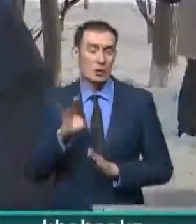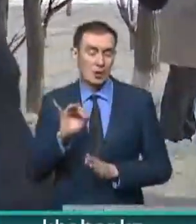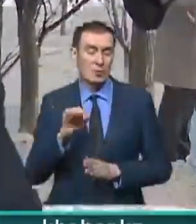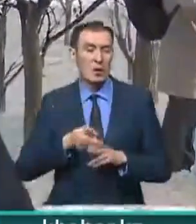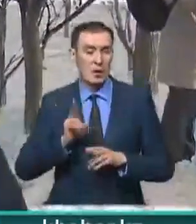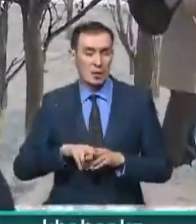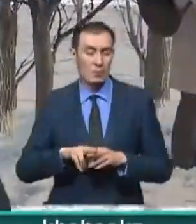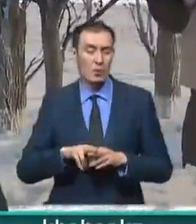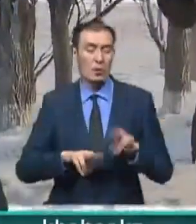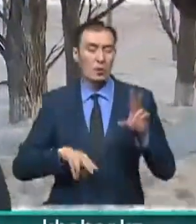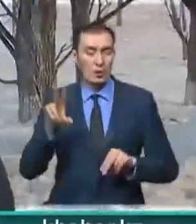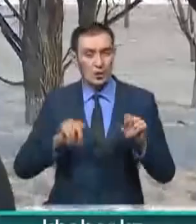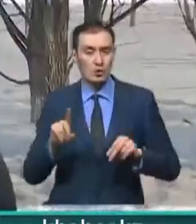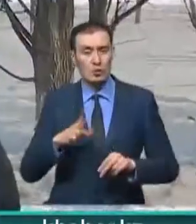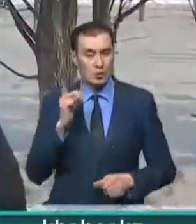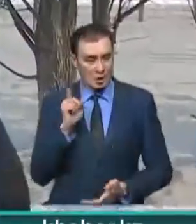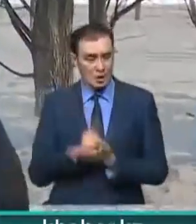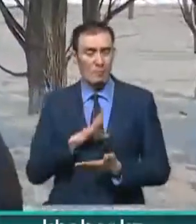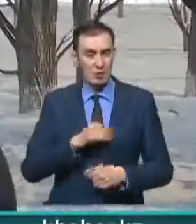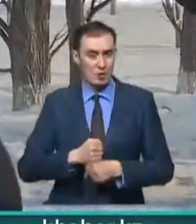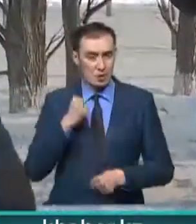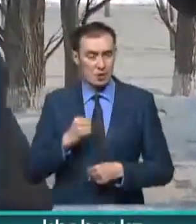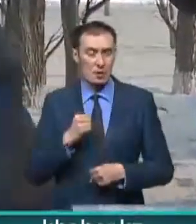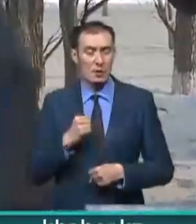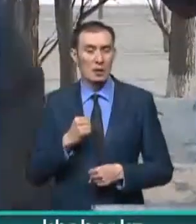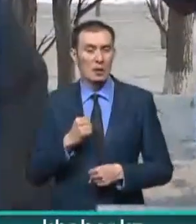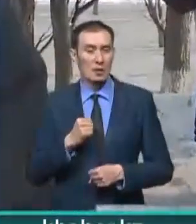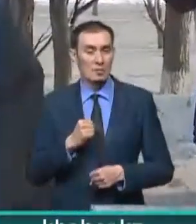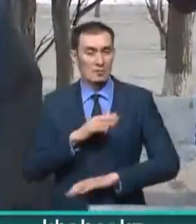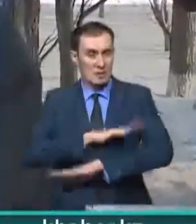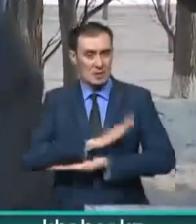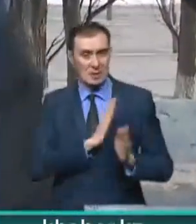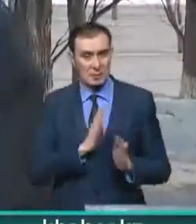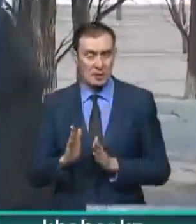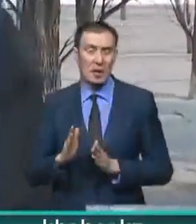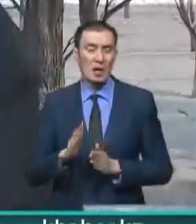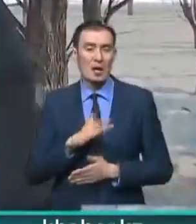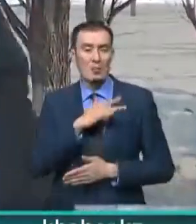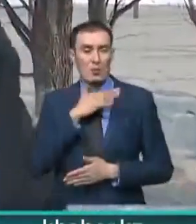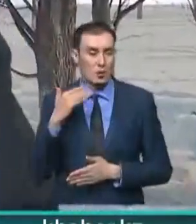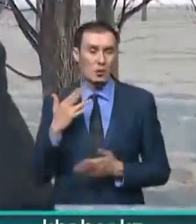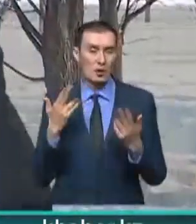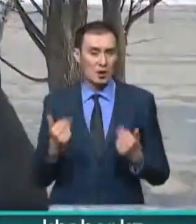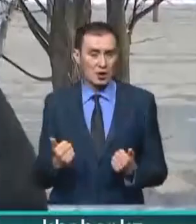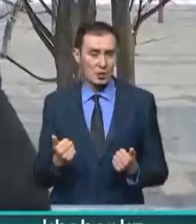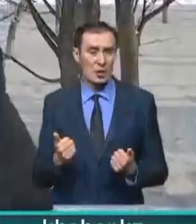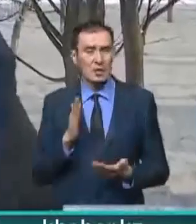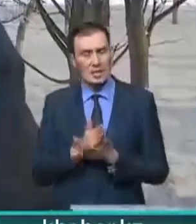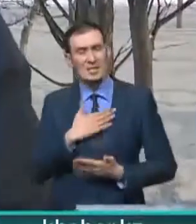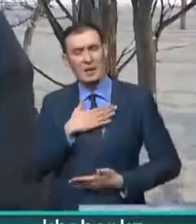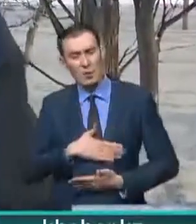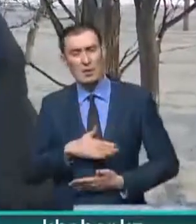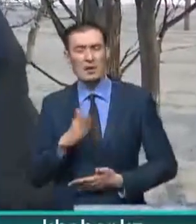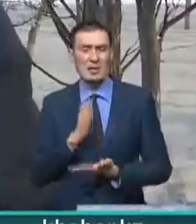думаю, что, конечно, жесткость нужна в некоторых вопросах. Многие, конечно, есть довольны,